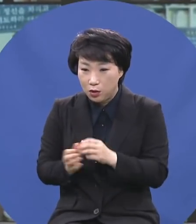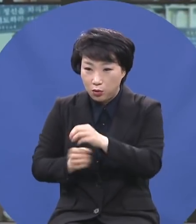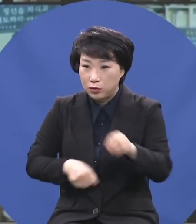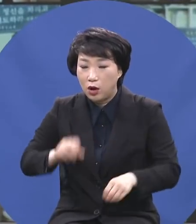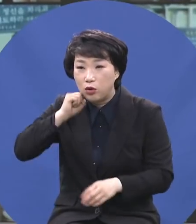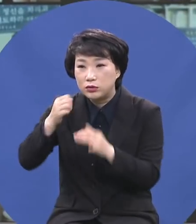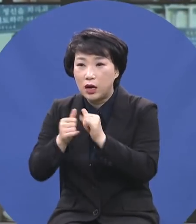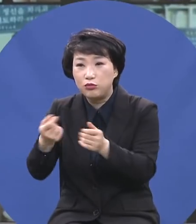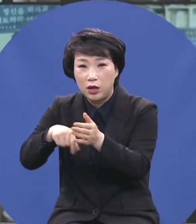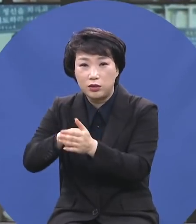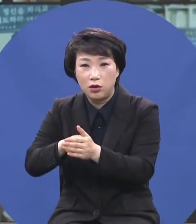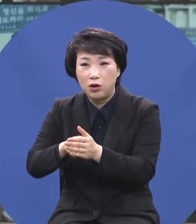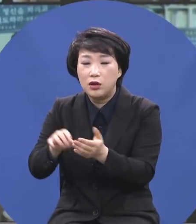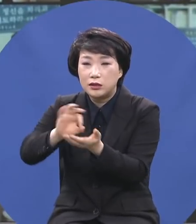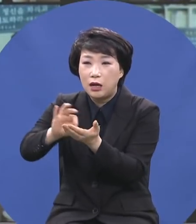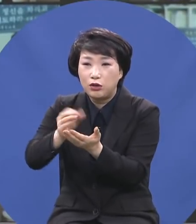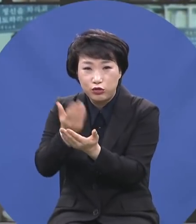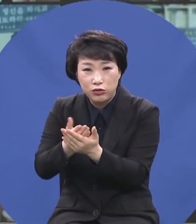한국은